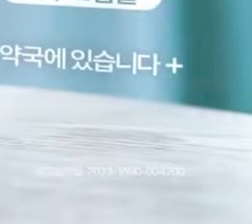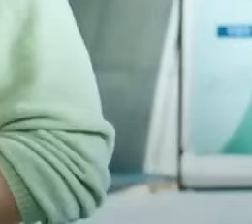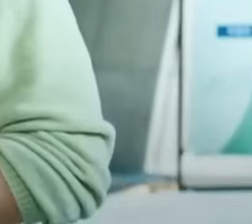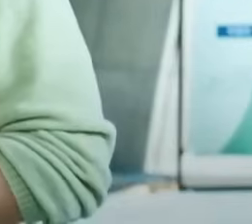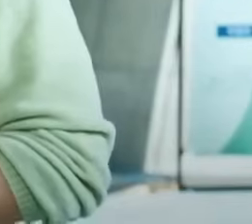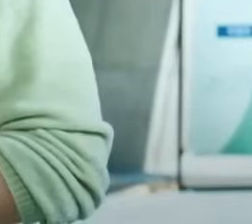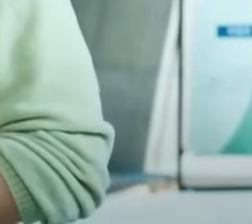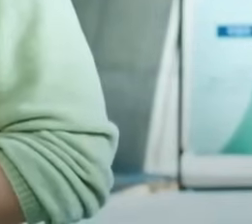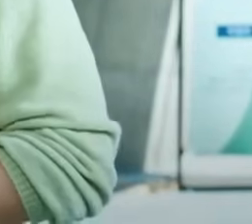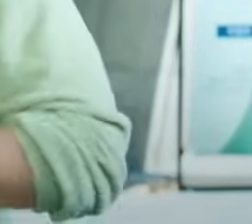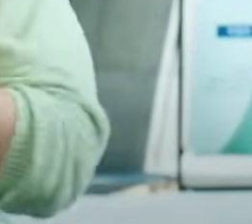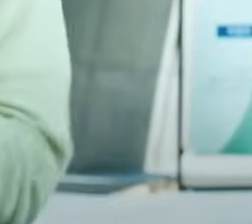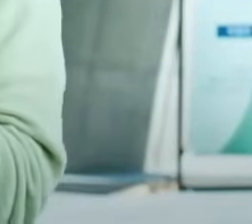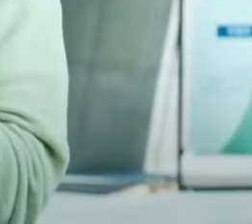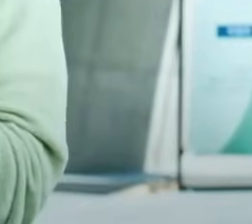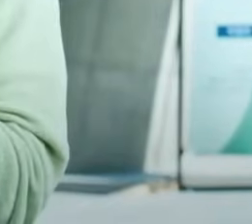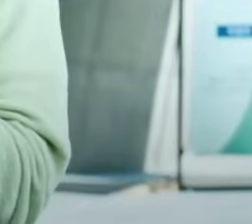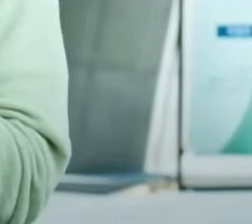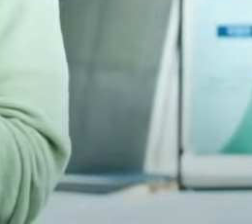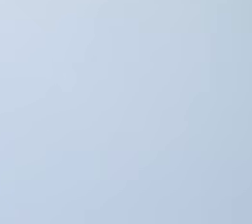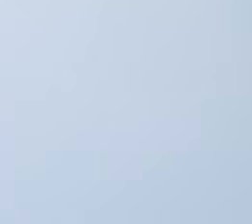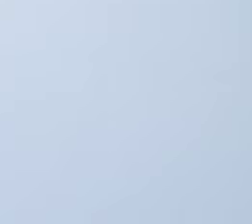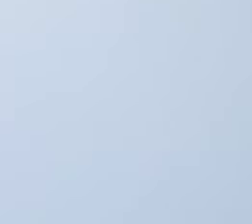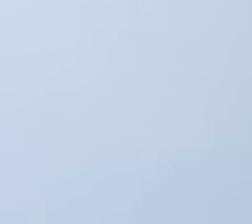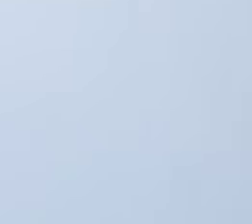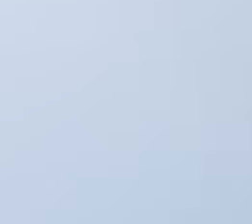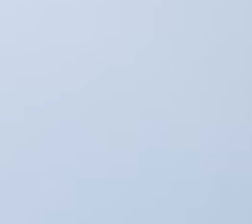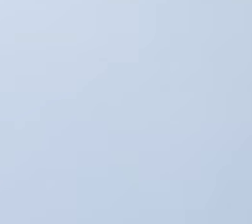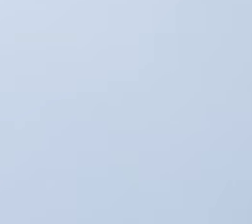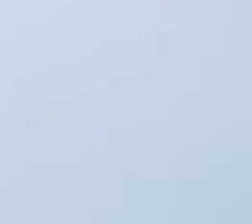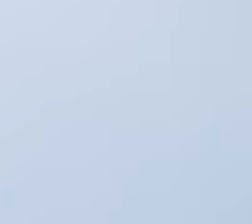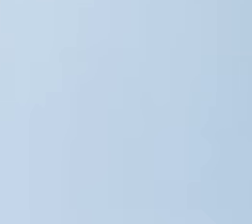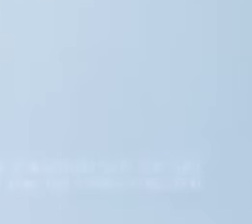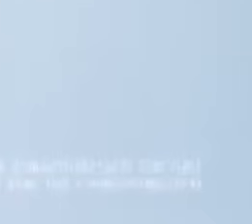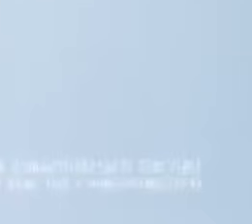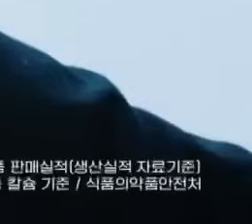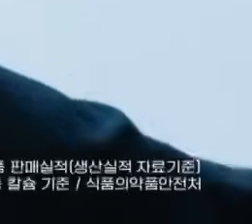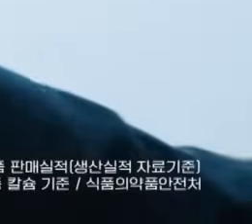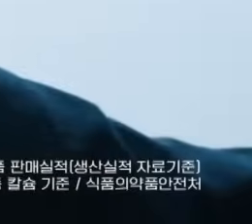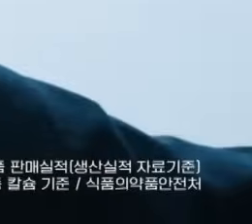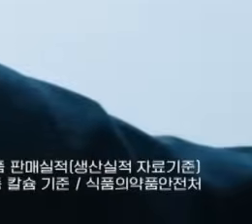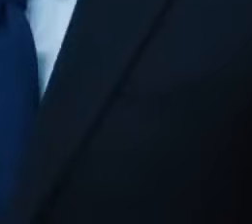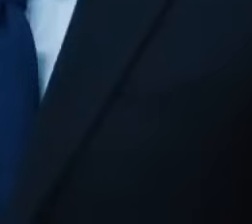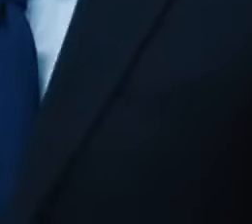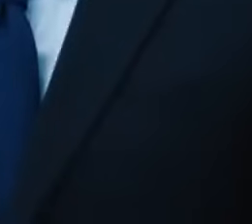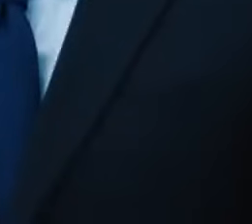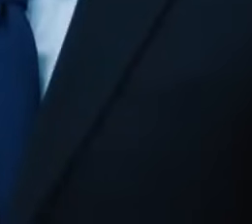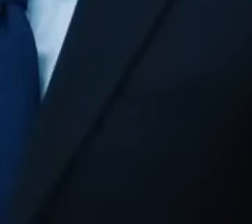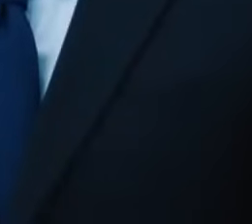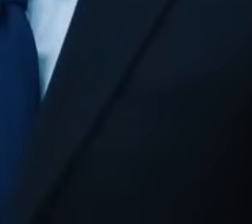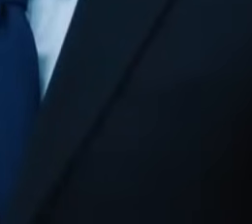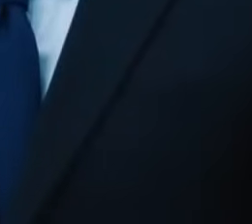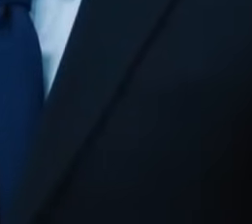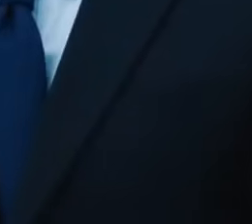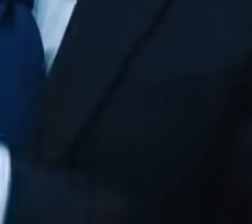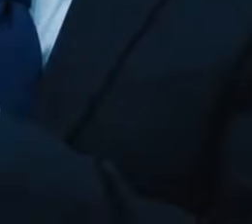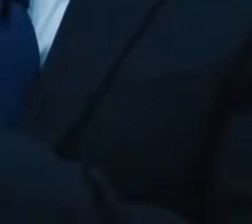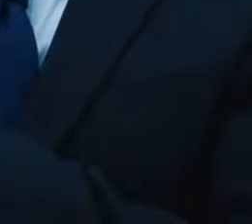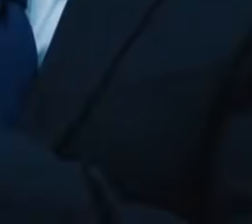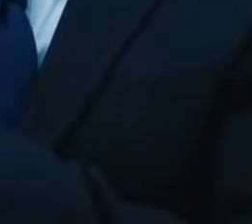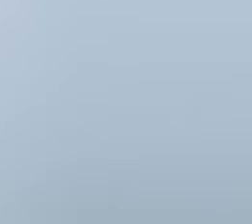치센 치질 참지 말고 치센. 수많은 멀티비타민 중 대한민국 1등 고려온단